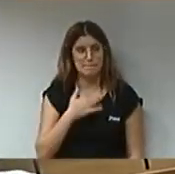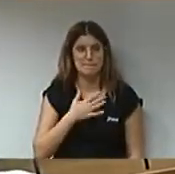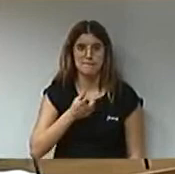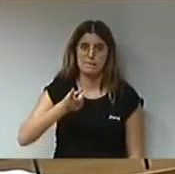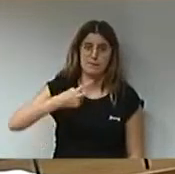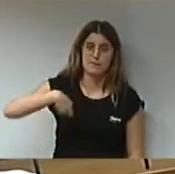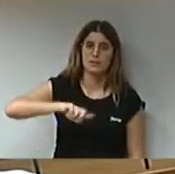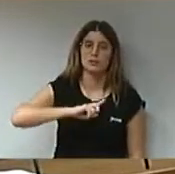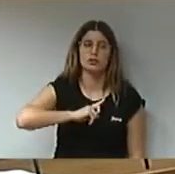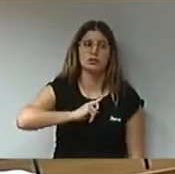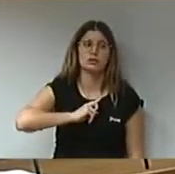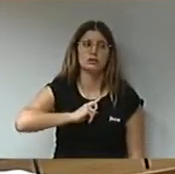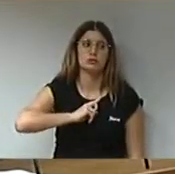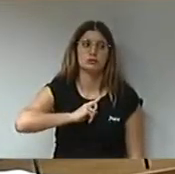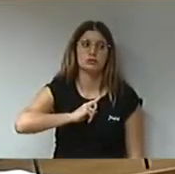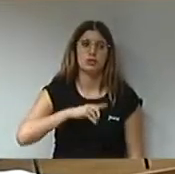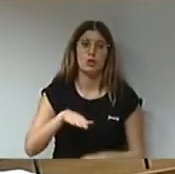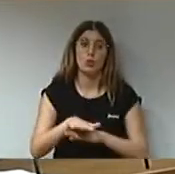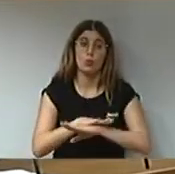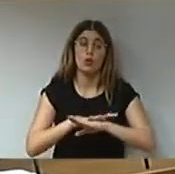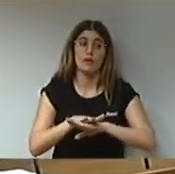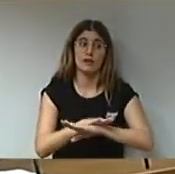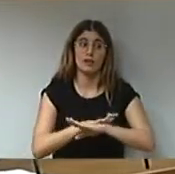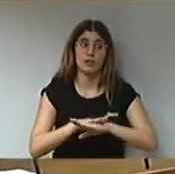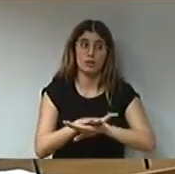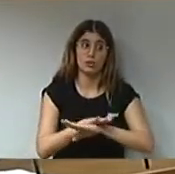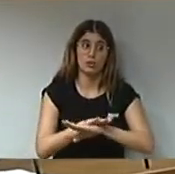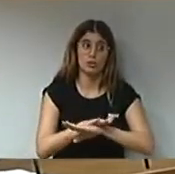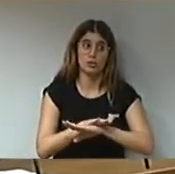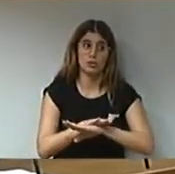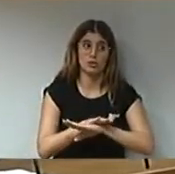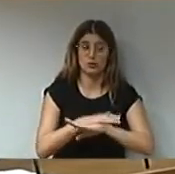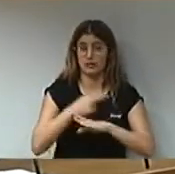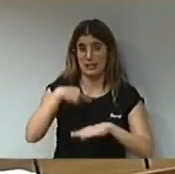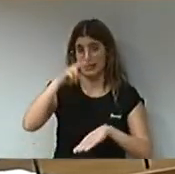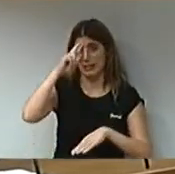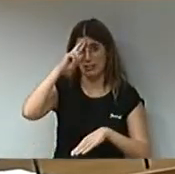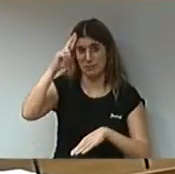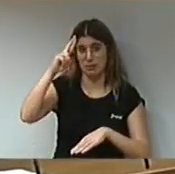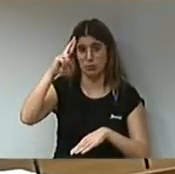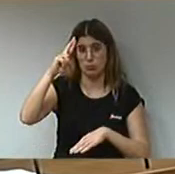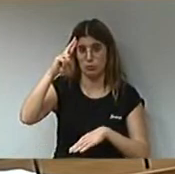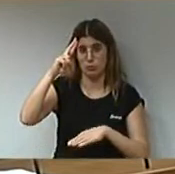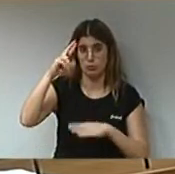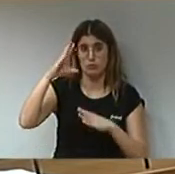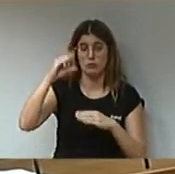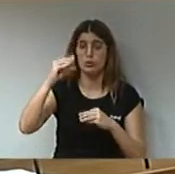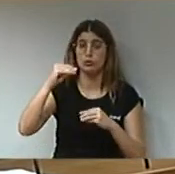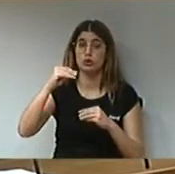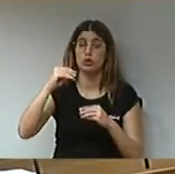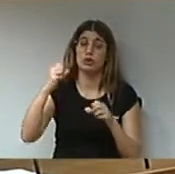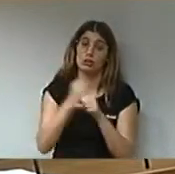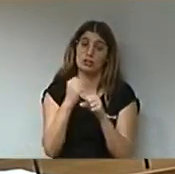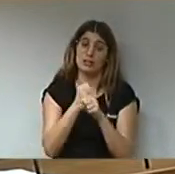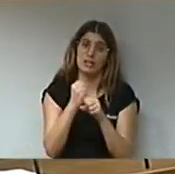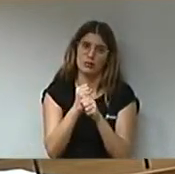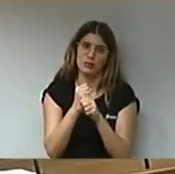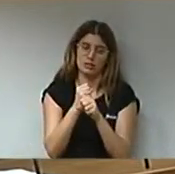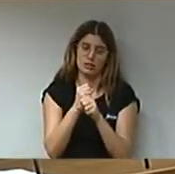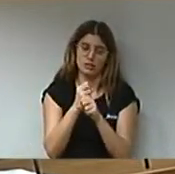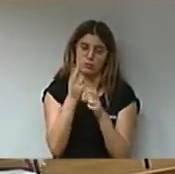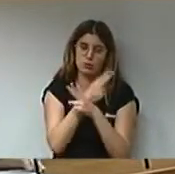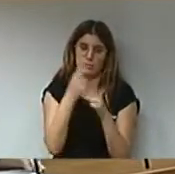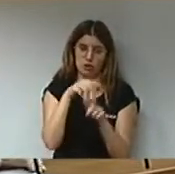nosaltres formem part d'un govern que és absolutament respectuós, sobretot en els treballadors públics i en tota la ciutadania. I